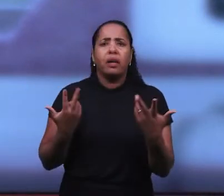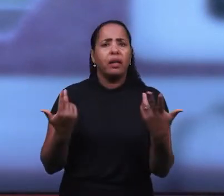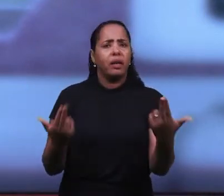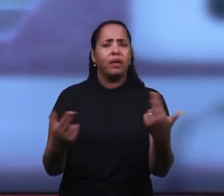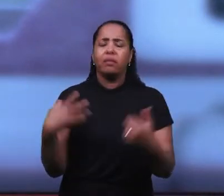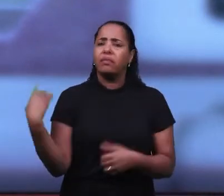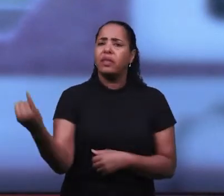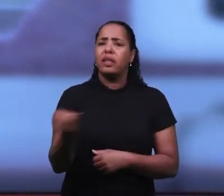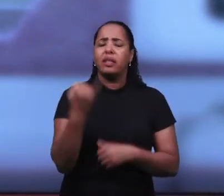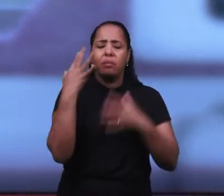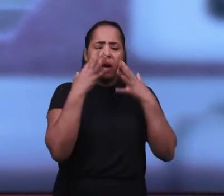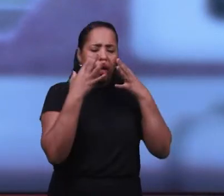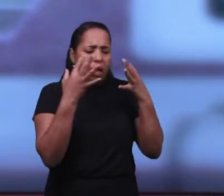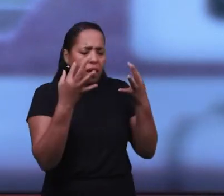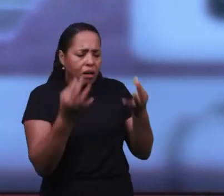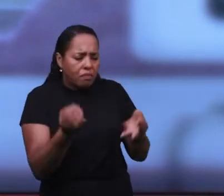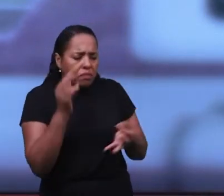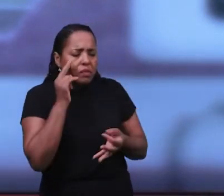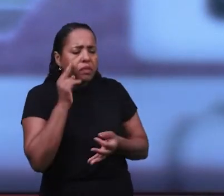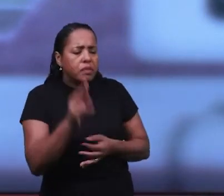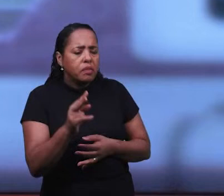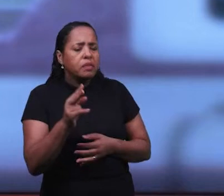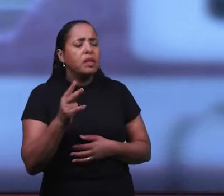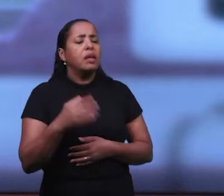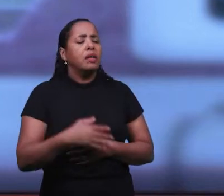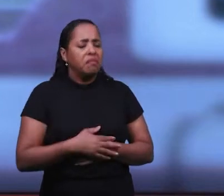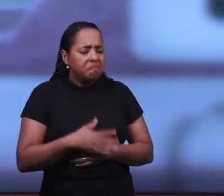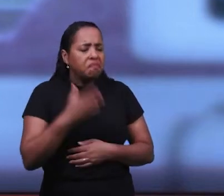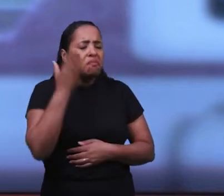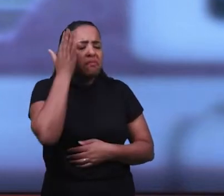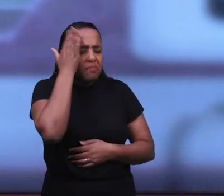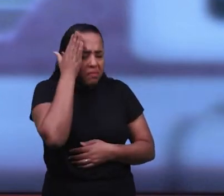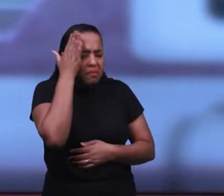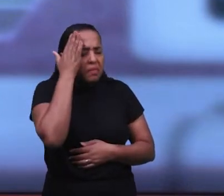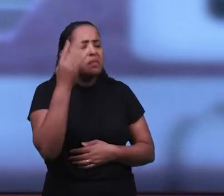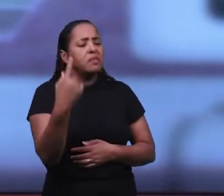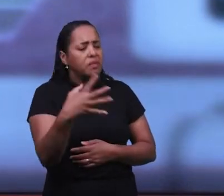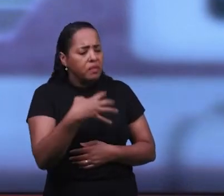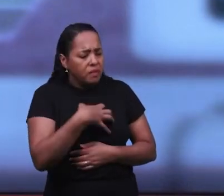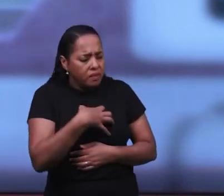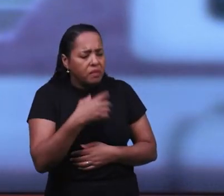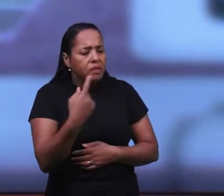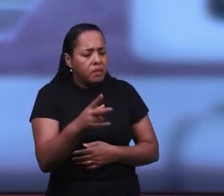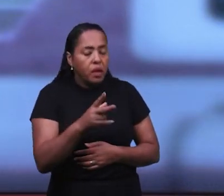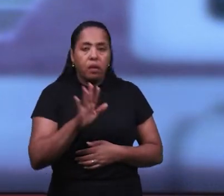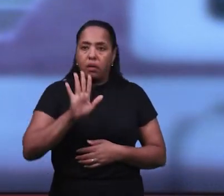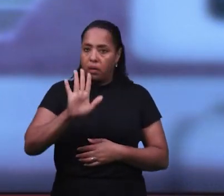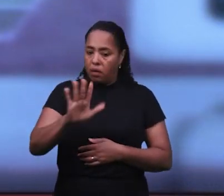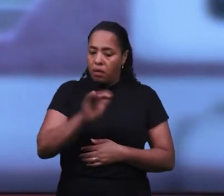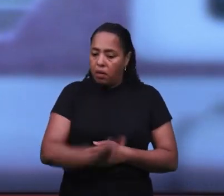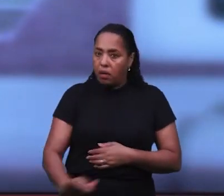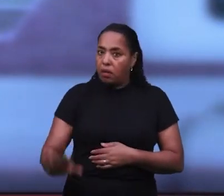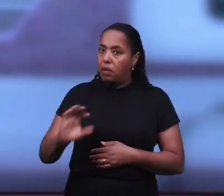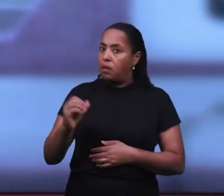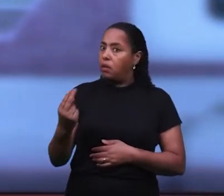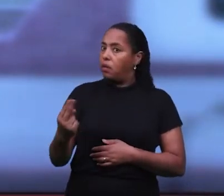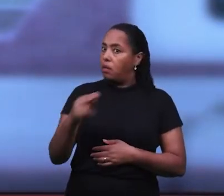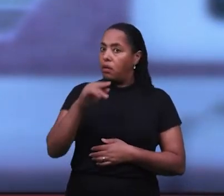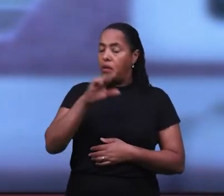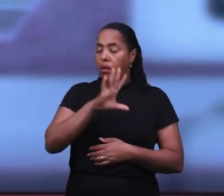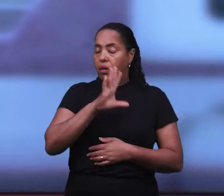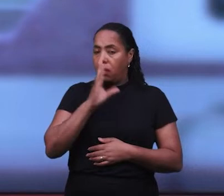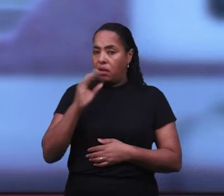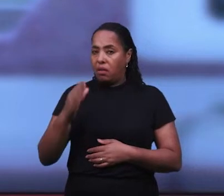important d'écouter et de démontrer que nous comprenons ce qu'ils ressentent. Un enfant adolescent